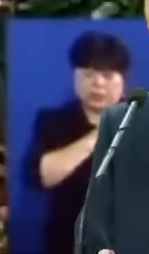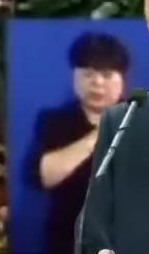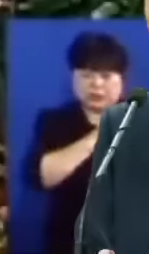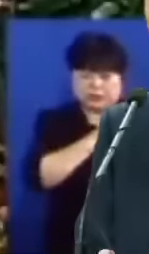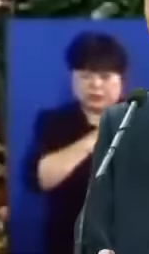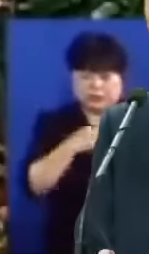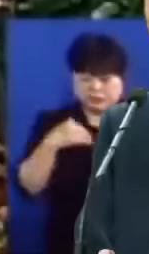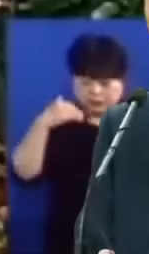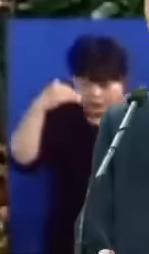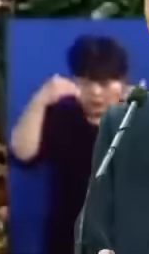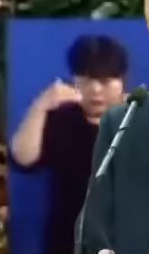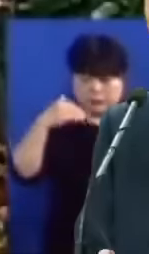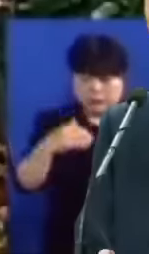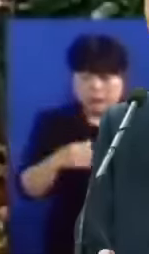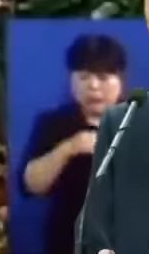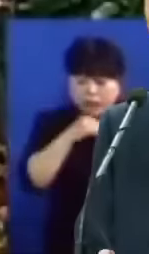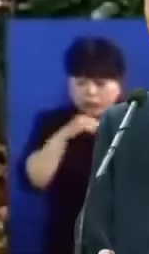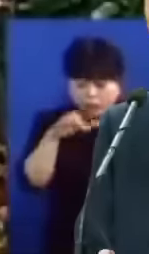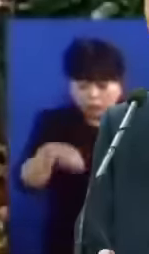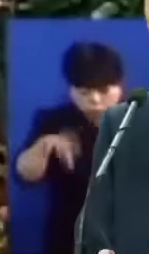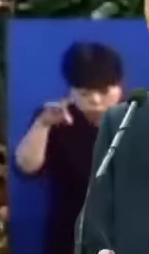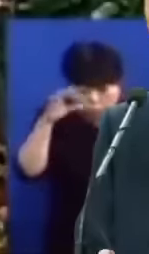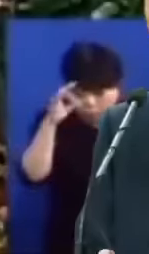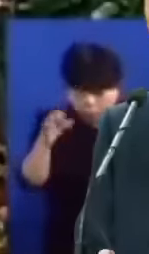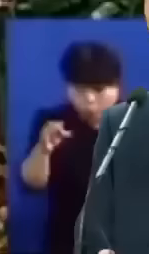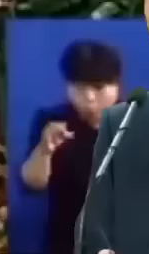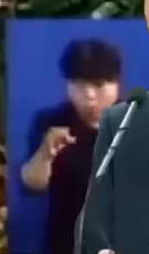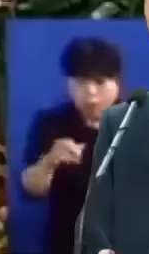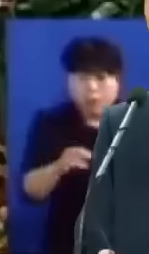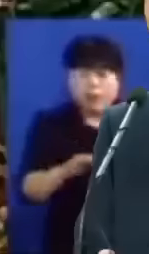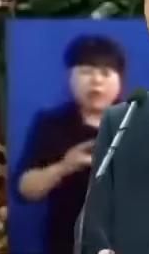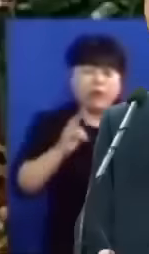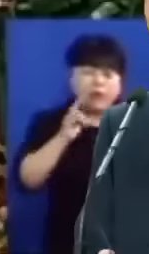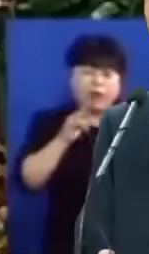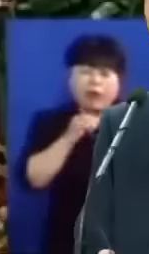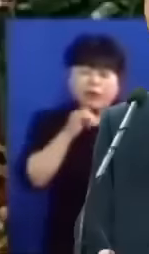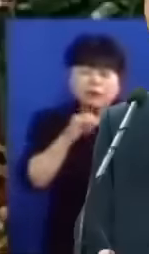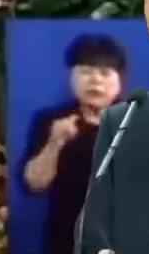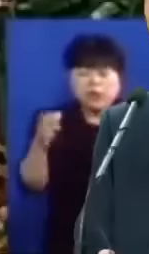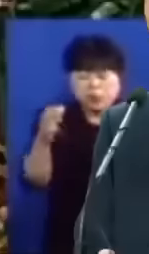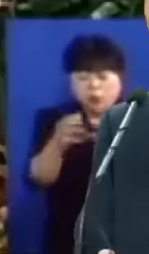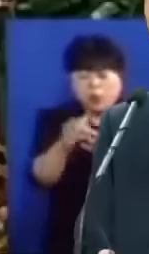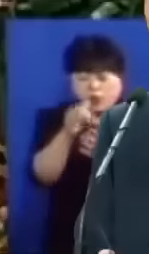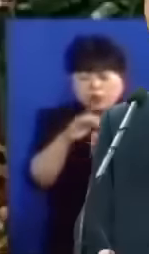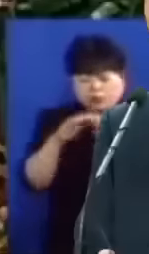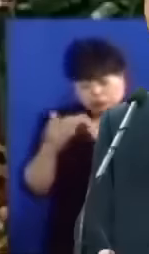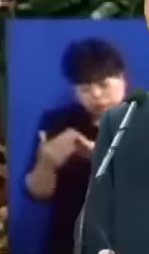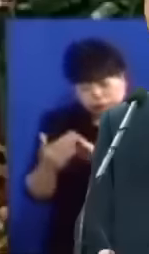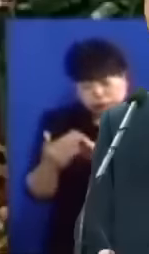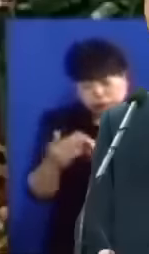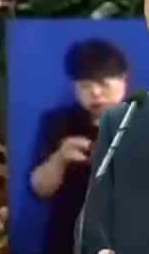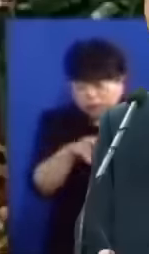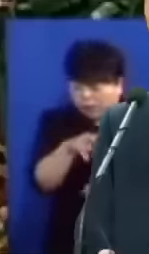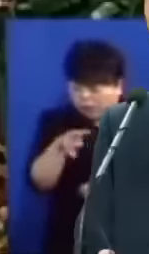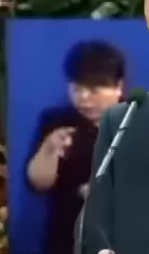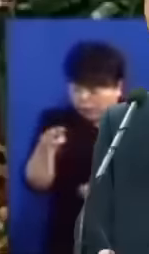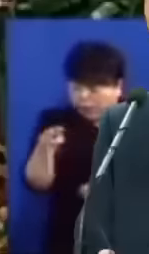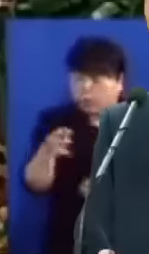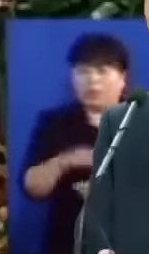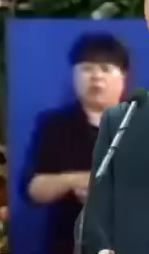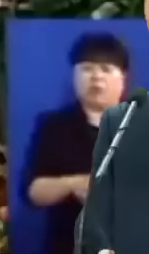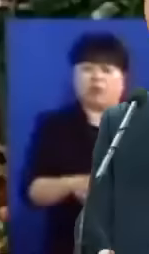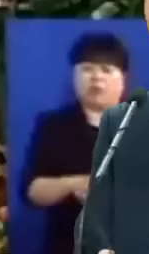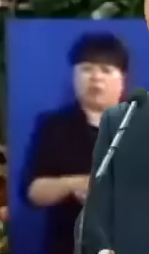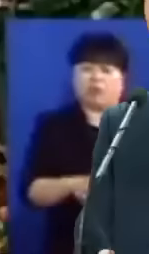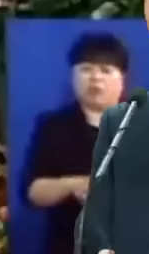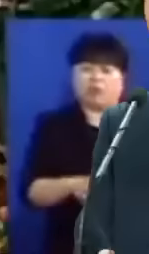빈민촌이 있다는 것을 몰랐는데 유럽에 아주 가난한 빈민들이 모여서는 판자촌 같은 것을 가보았었습니다.